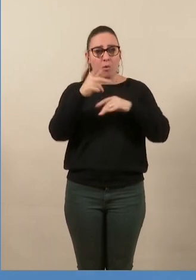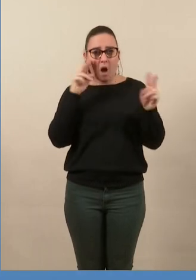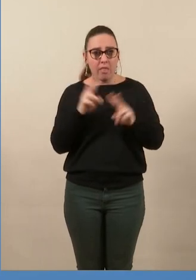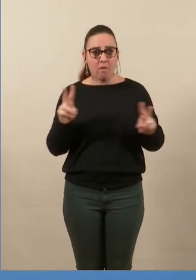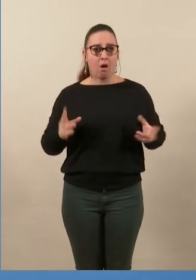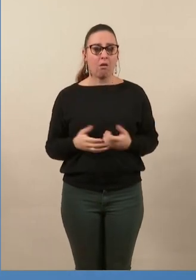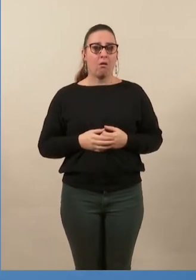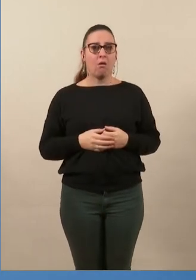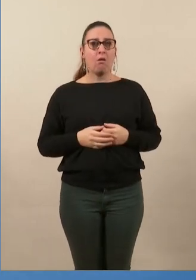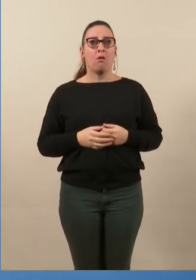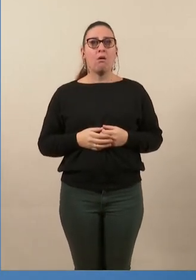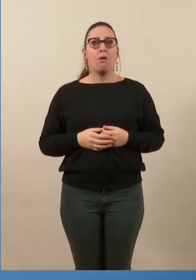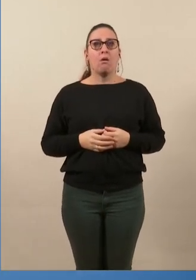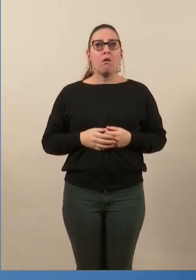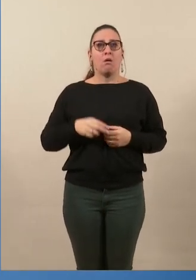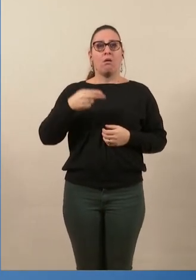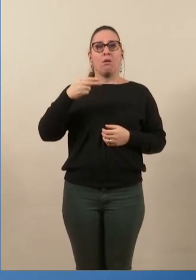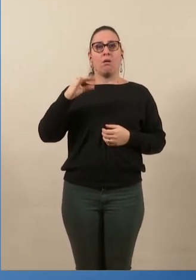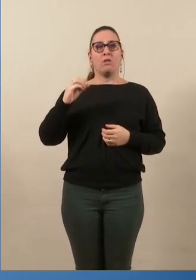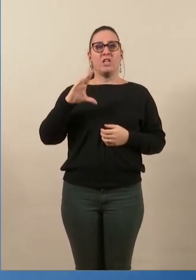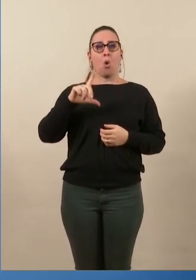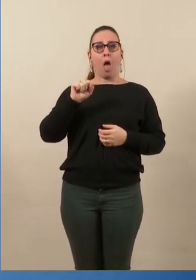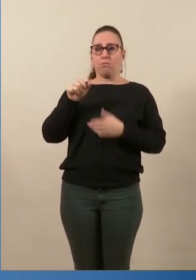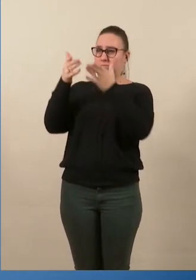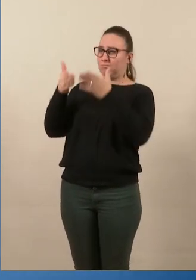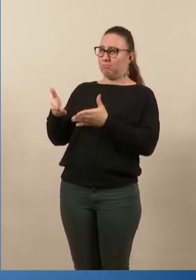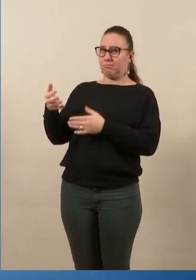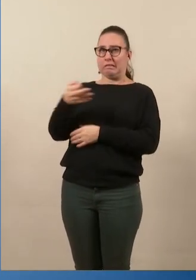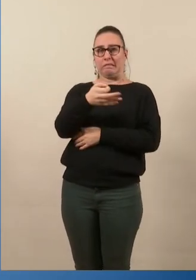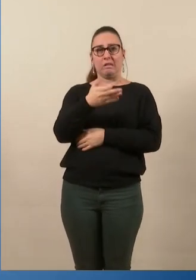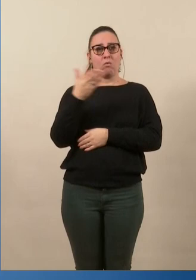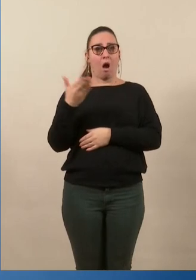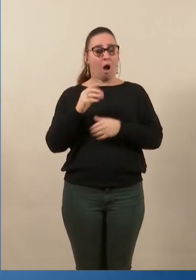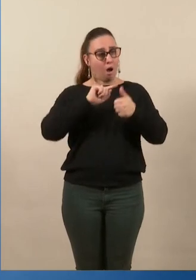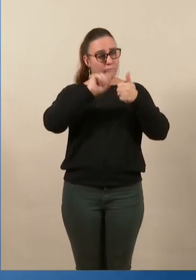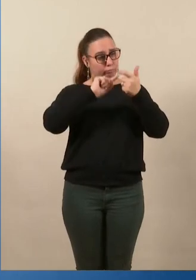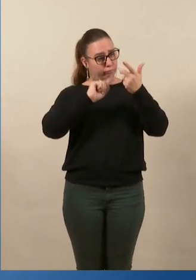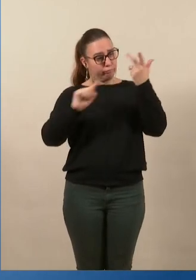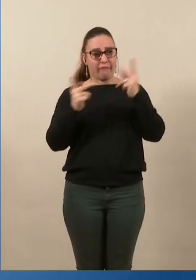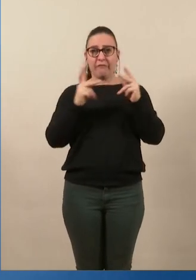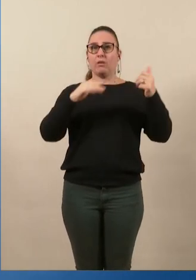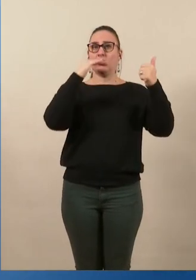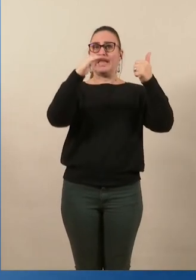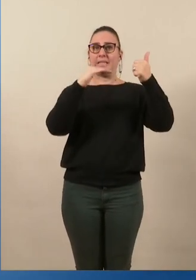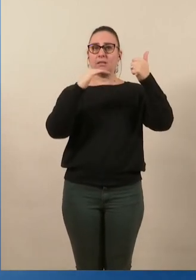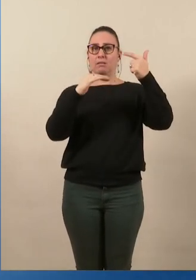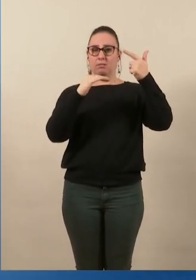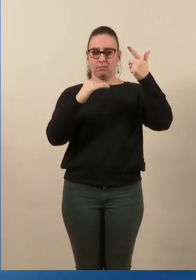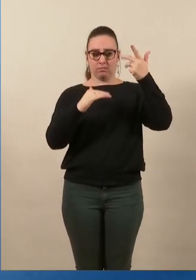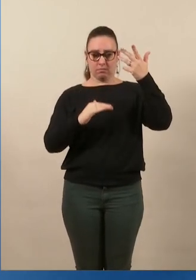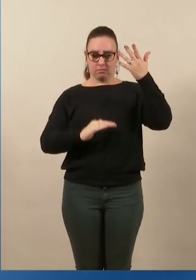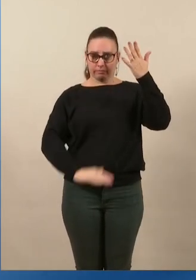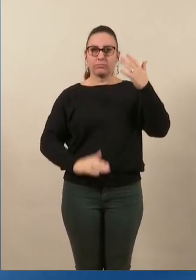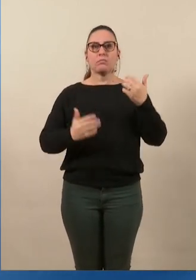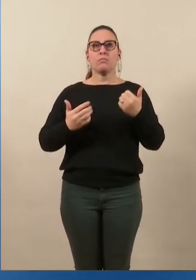voilà comme le dit Nicolas il aborde tous les les aspects de la ville il les liste il est il a obligé les